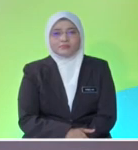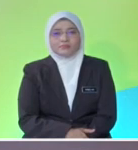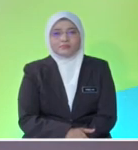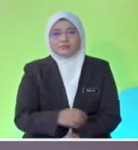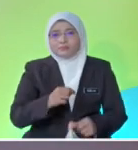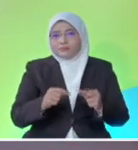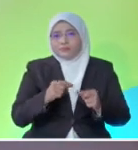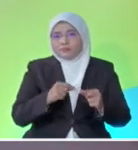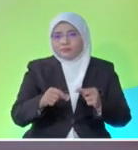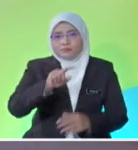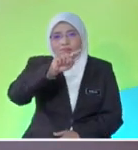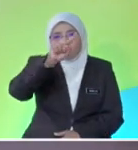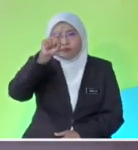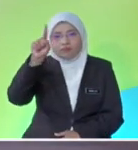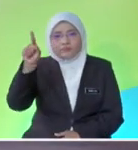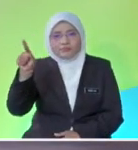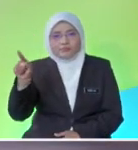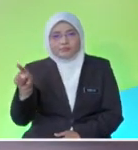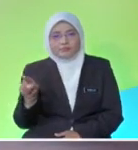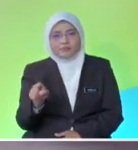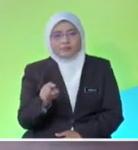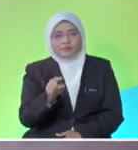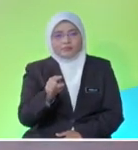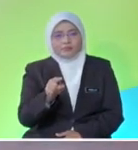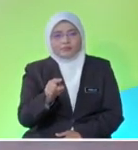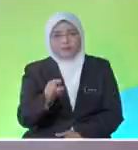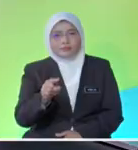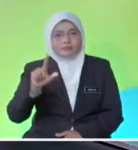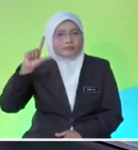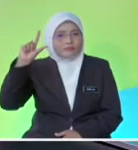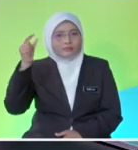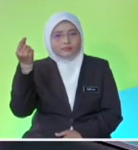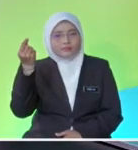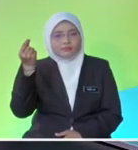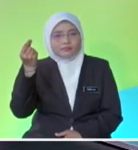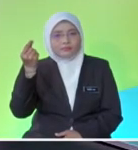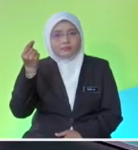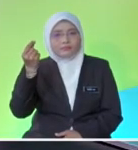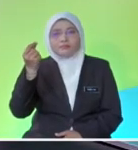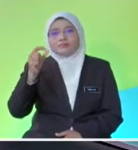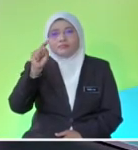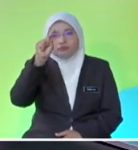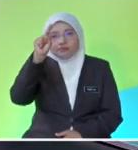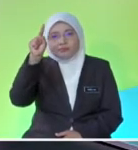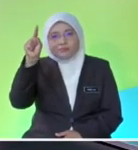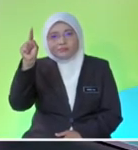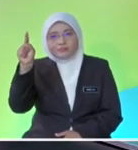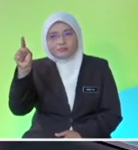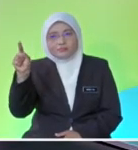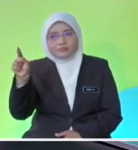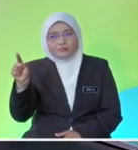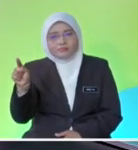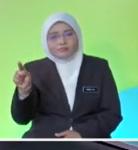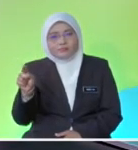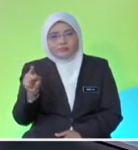Pusing. Nampak tak jarum jam saya? Dia bergerak. Menjauhi 12 tadi.